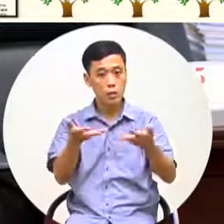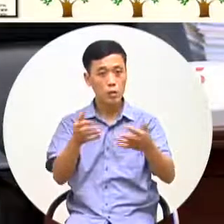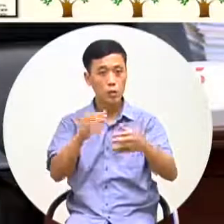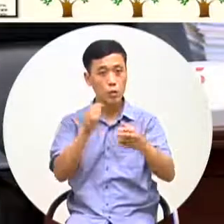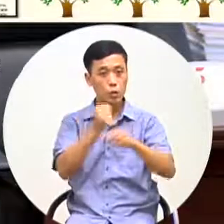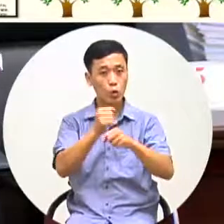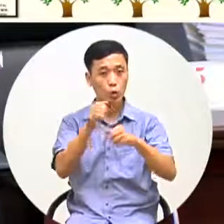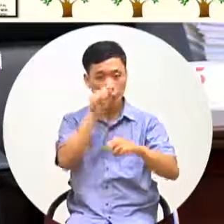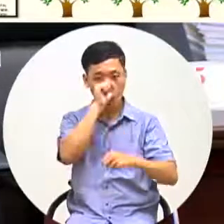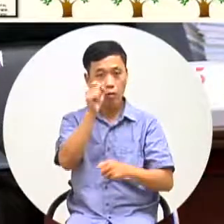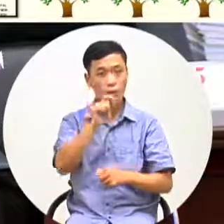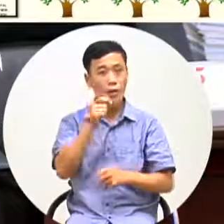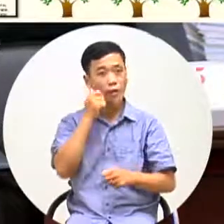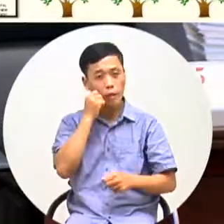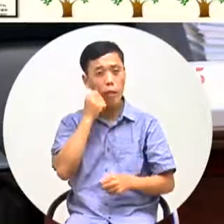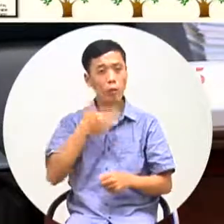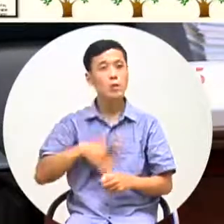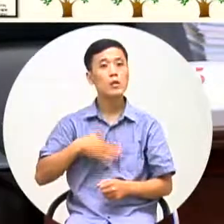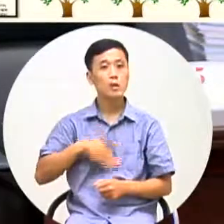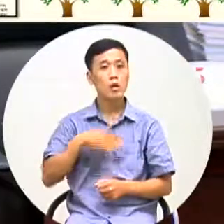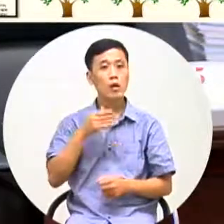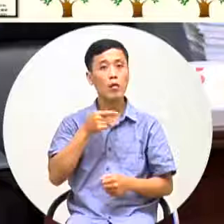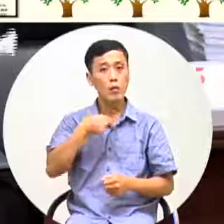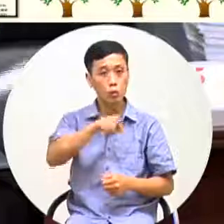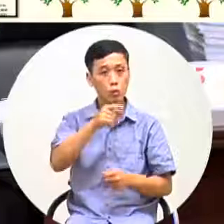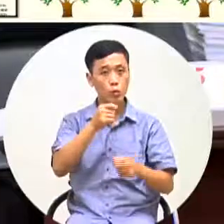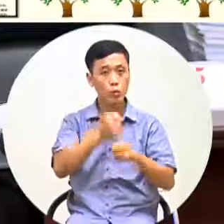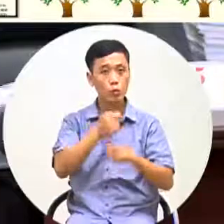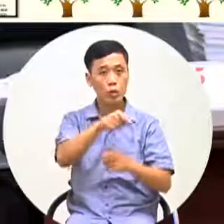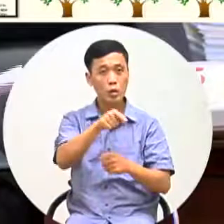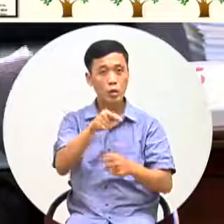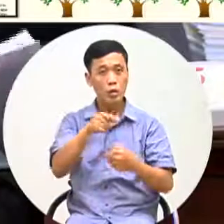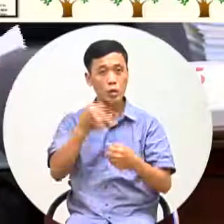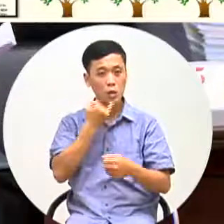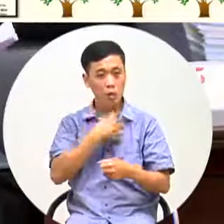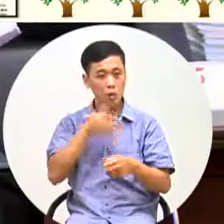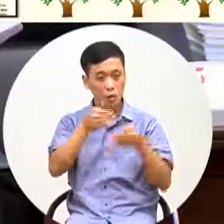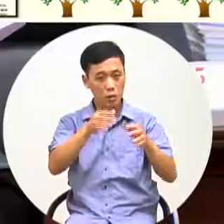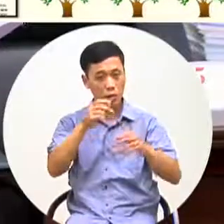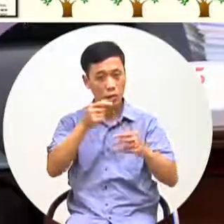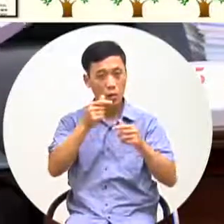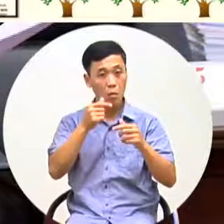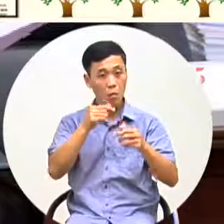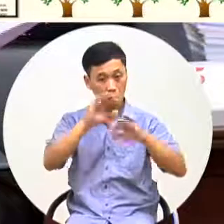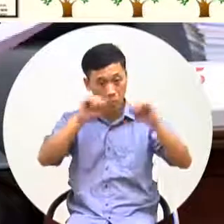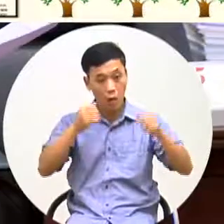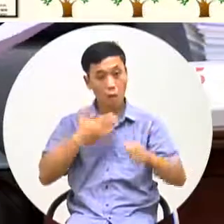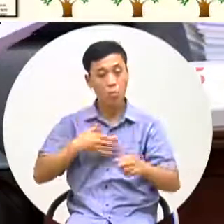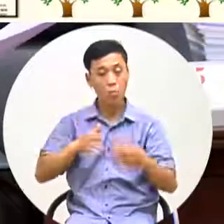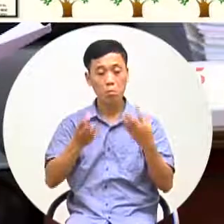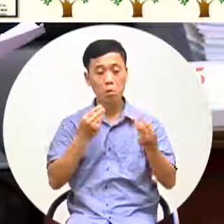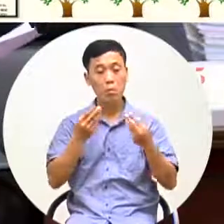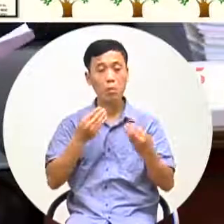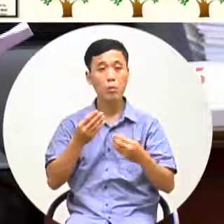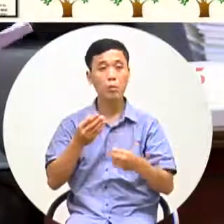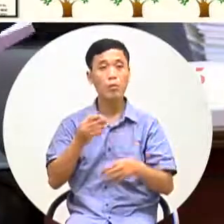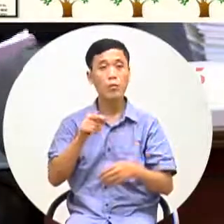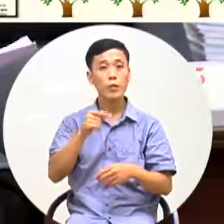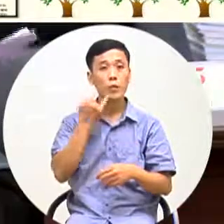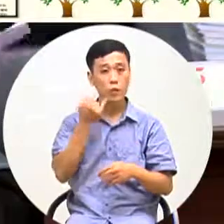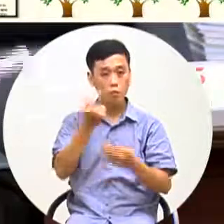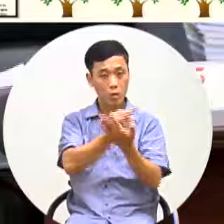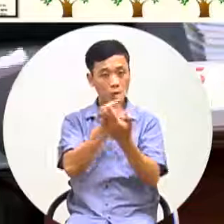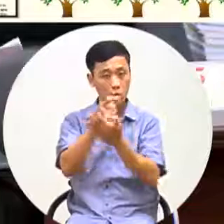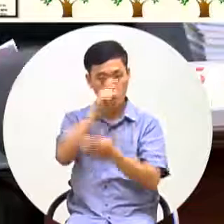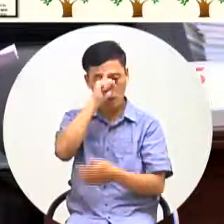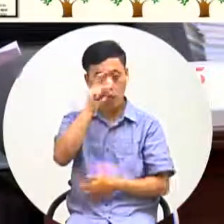正的人不一定讲知影这个部分啊，还是讲你定位要求足多啊，好，然后呢，可能每一个人的要求、居民的要求各